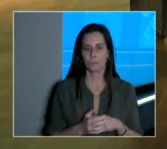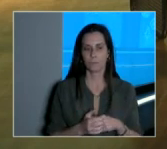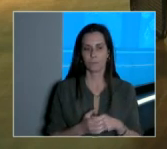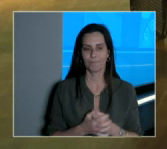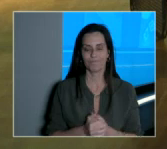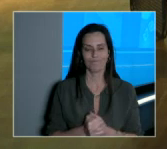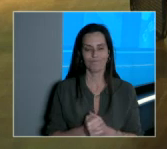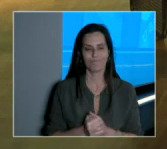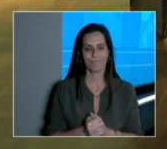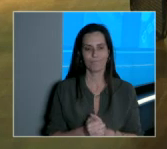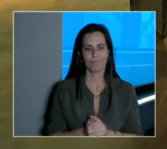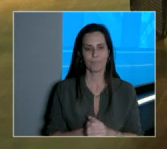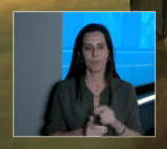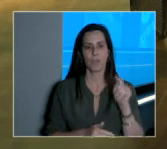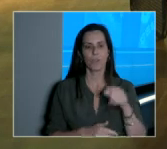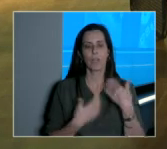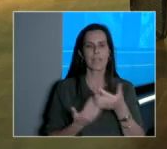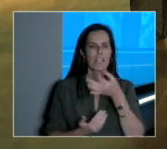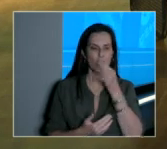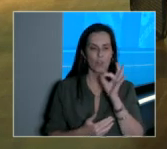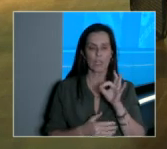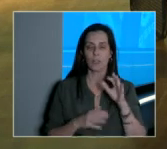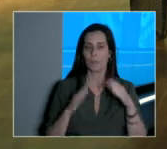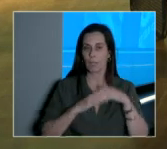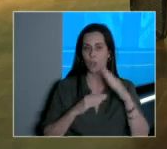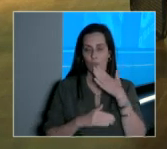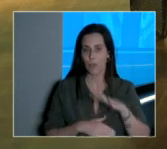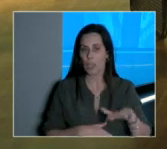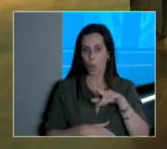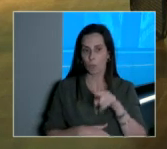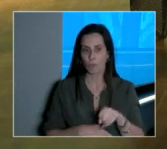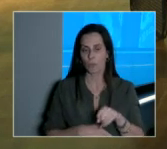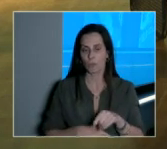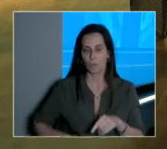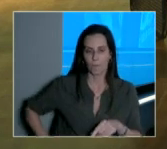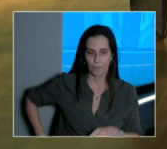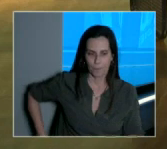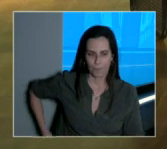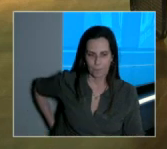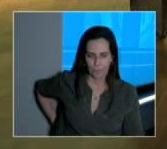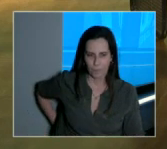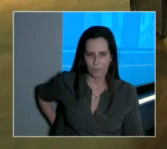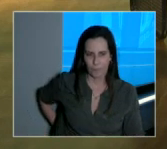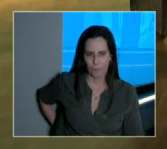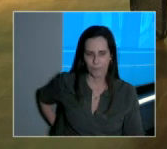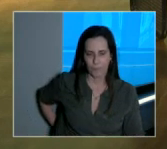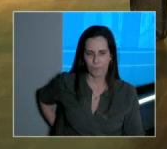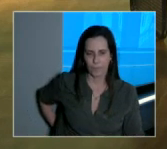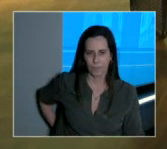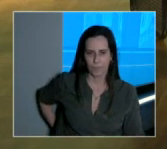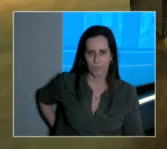כנראה וכנראה של הדיוניות של לבוא ולתת עדיפות להתיישבות יהודית באזורים שבהם ומעניין, ומעניין באיזה זכות הוא פסל